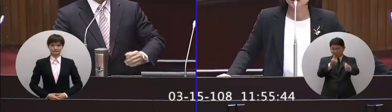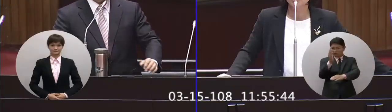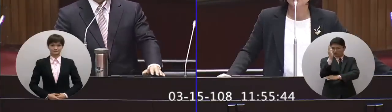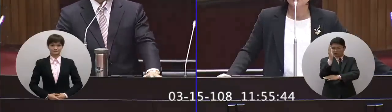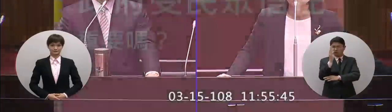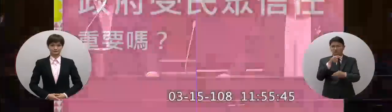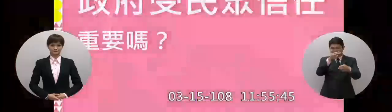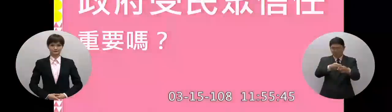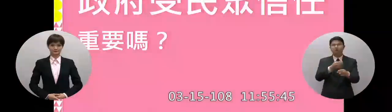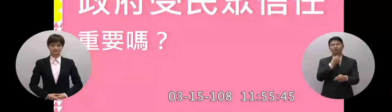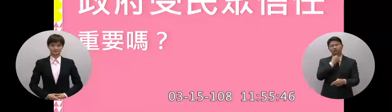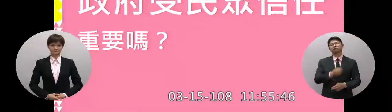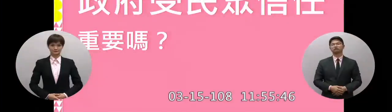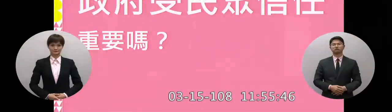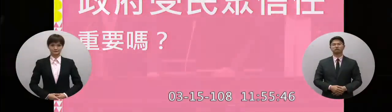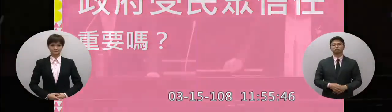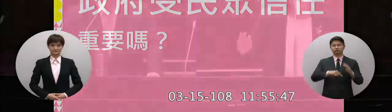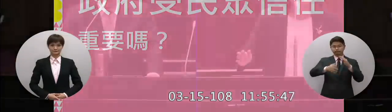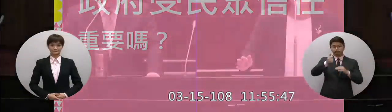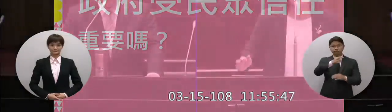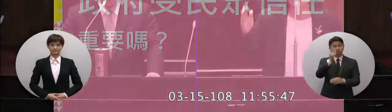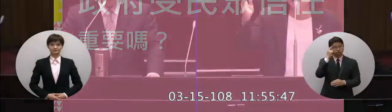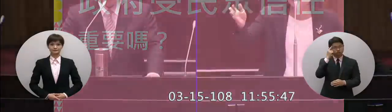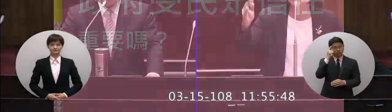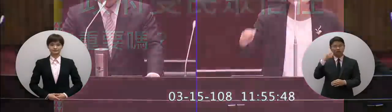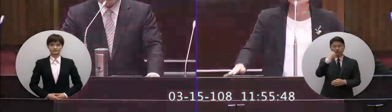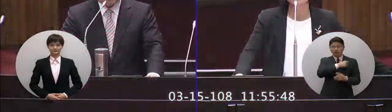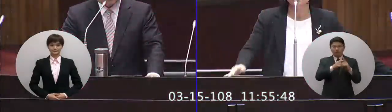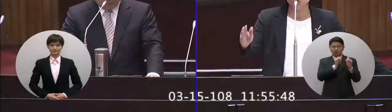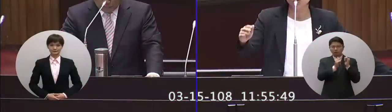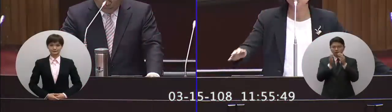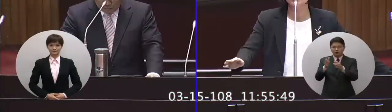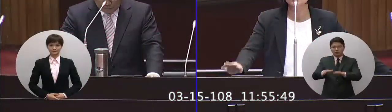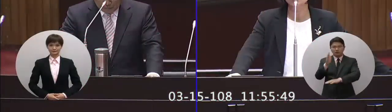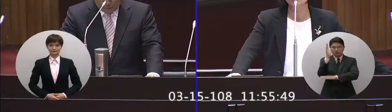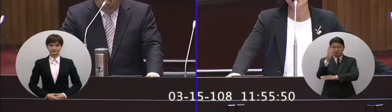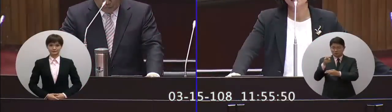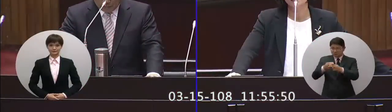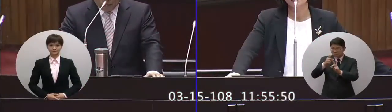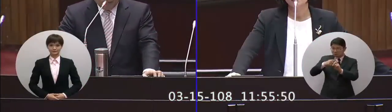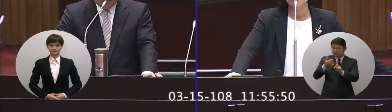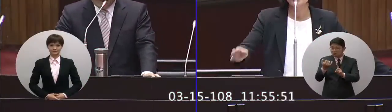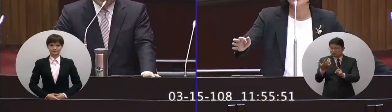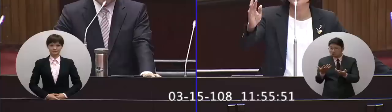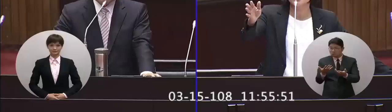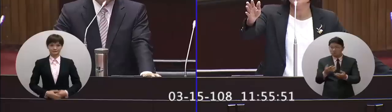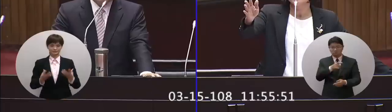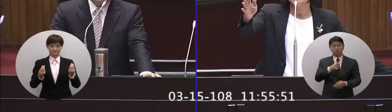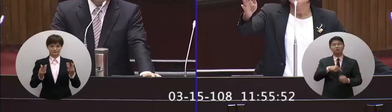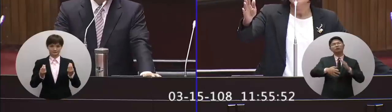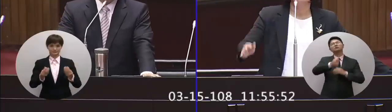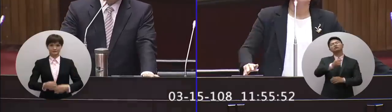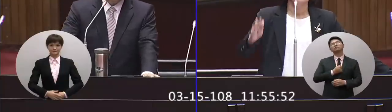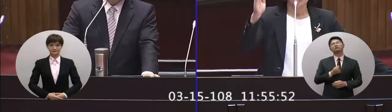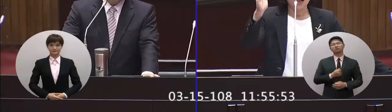府有信任。院长，你觉得台湾人民对现在的政府有足够的信任度吗？院长，你也知